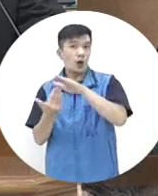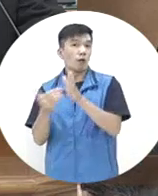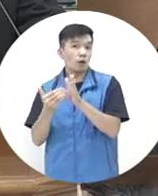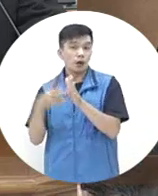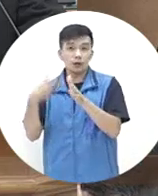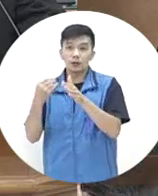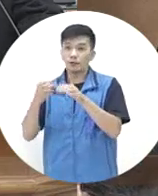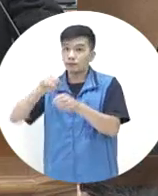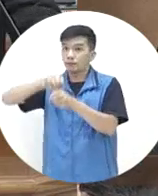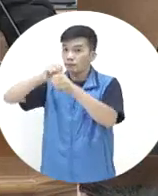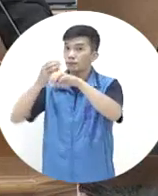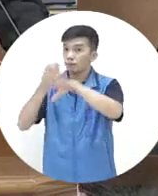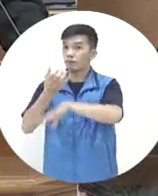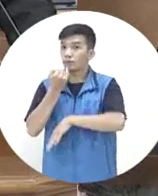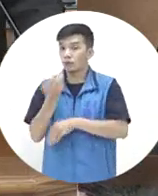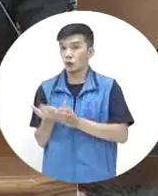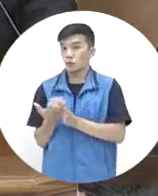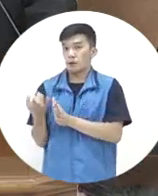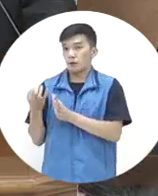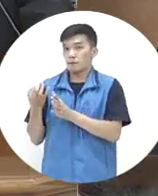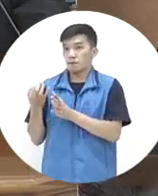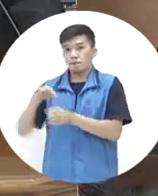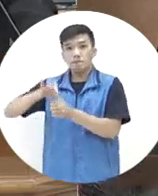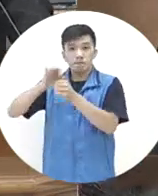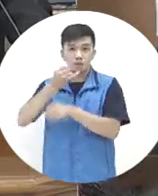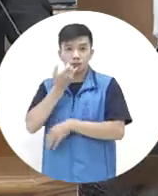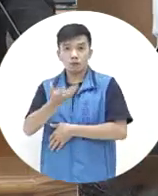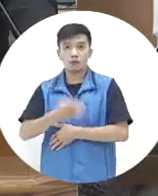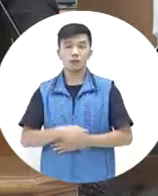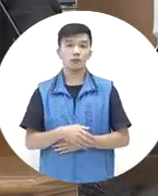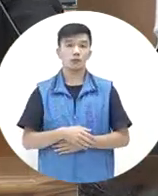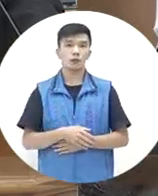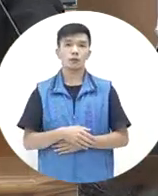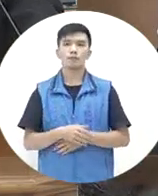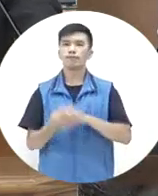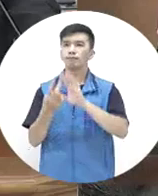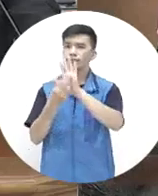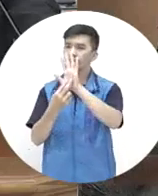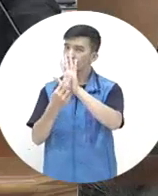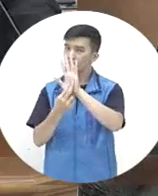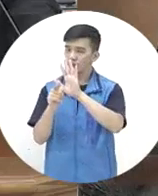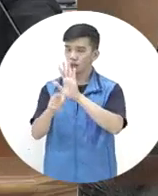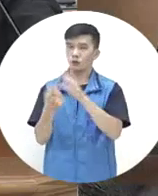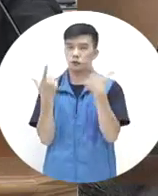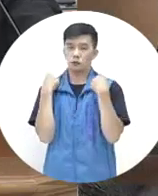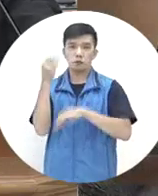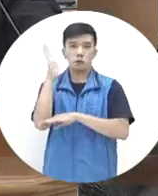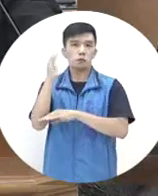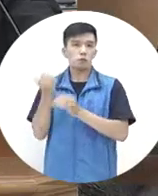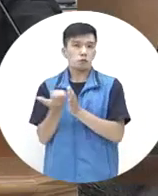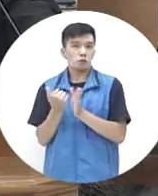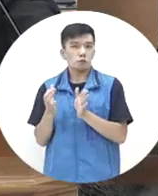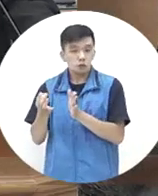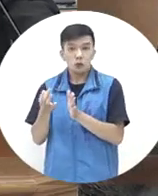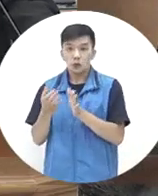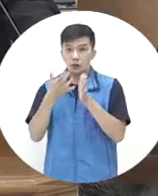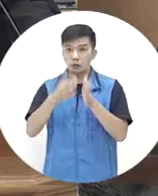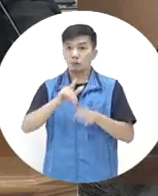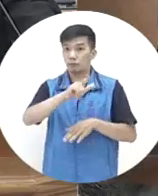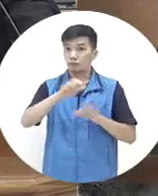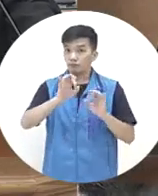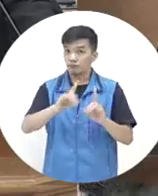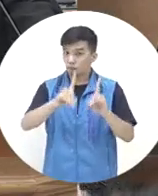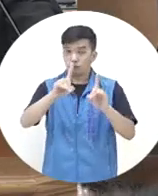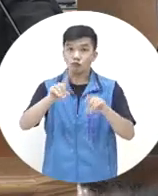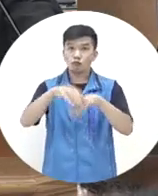预备金可以拿来用？ 这已经， 因为你们有一个预算是拿来调节这个物价波动的， 都投